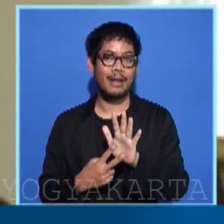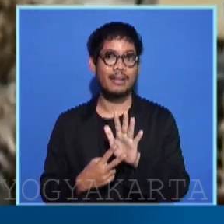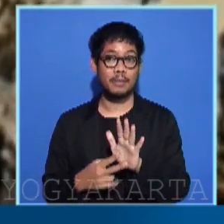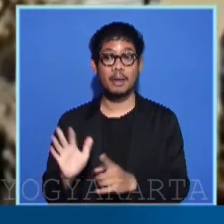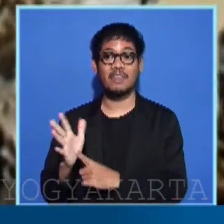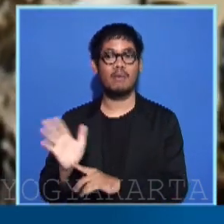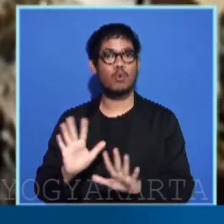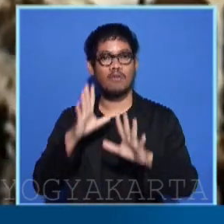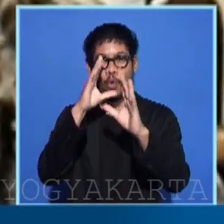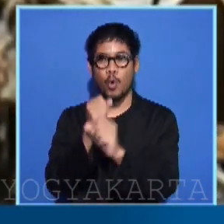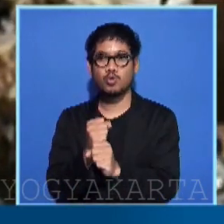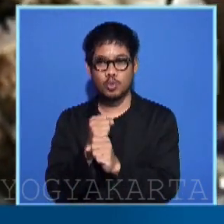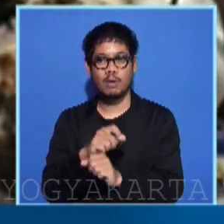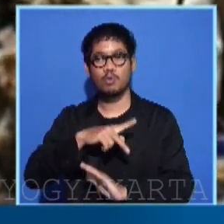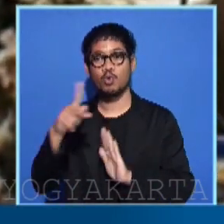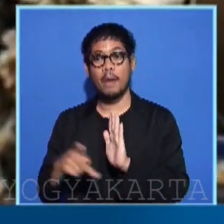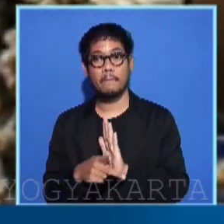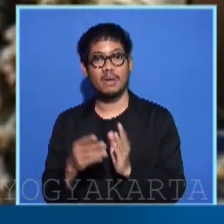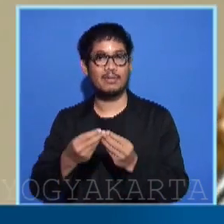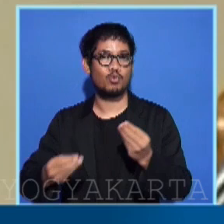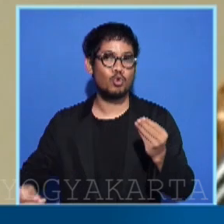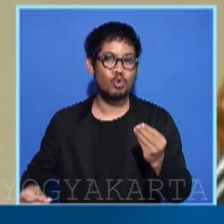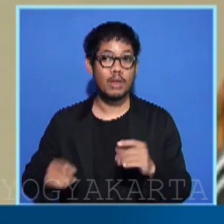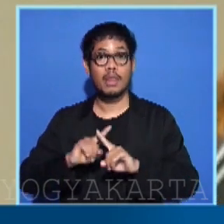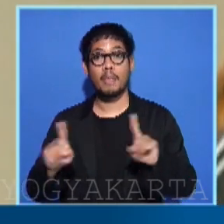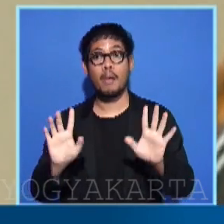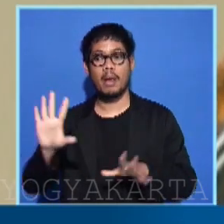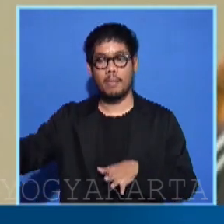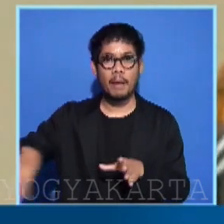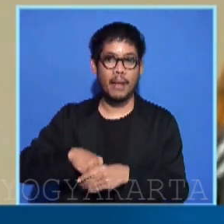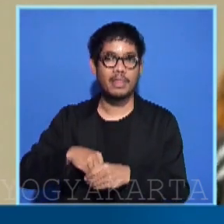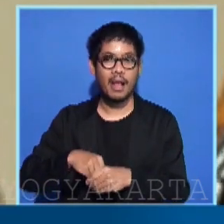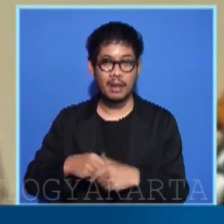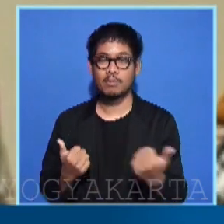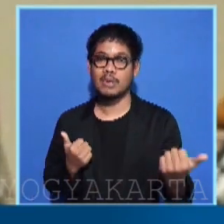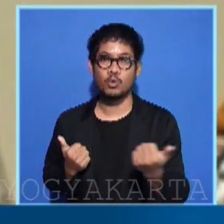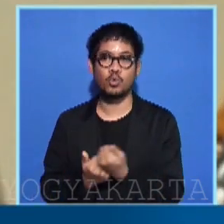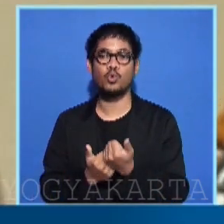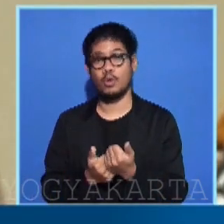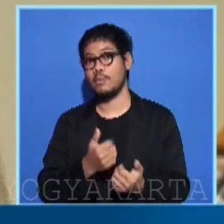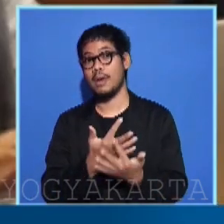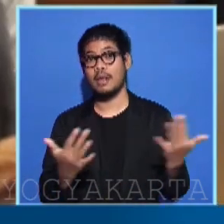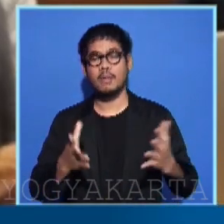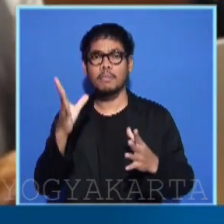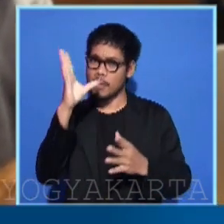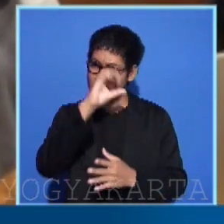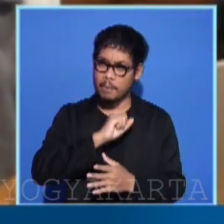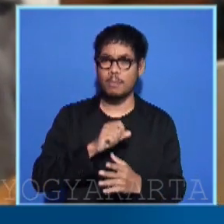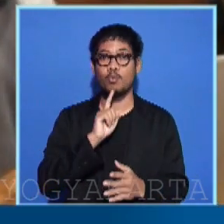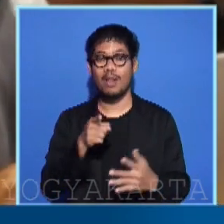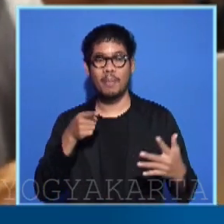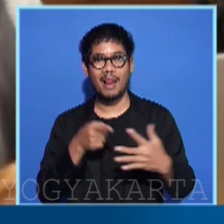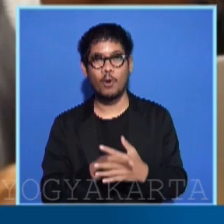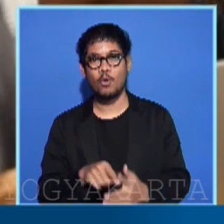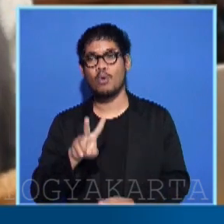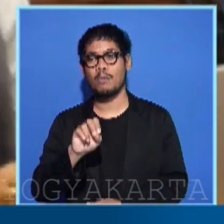hanya terfokus pada program-program struktural, tetapi turut memberikan pemahaman kepada masyarakat tentang pemilu. Kegiatan tersebut